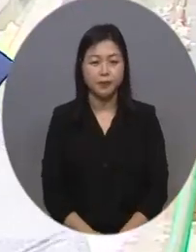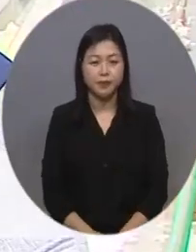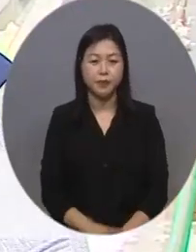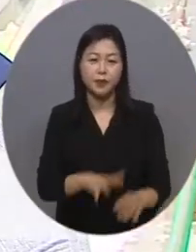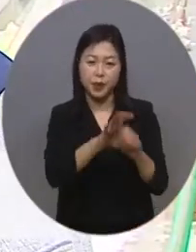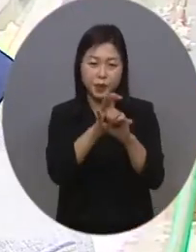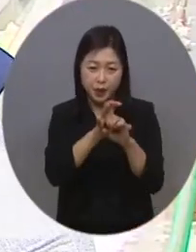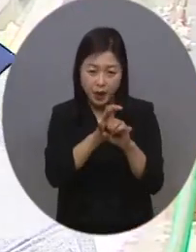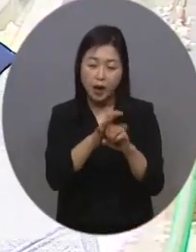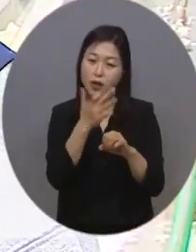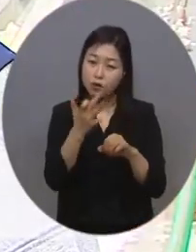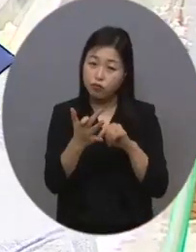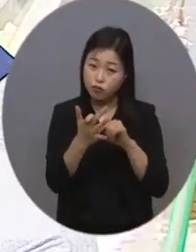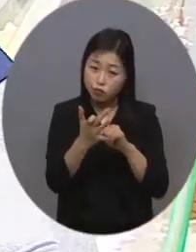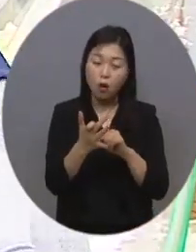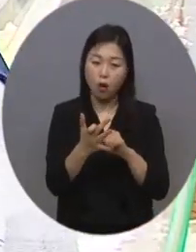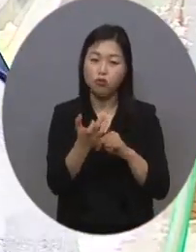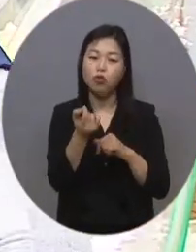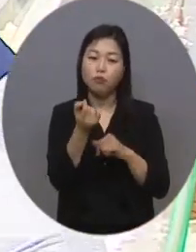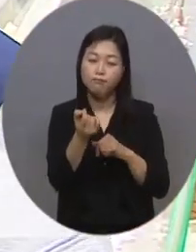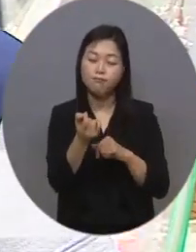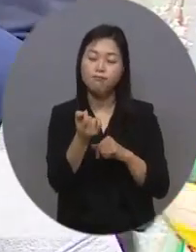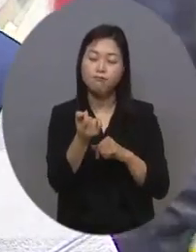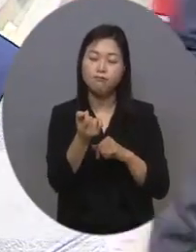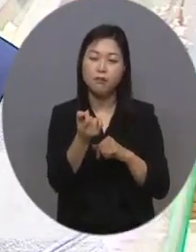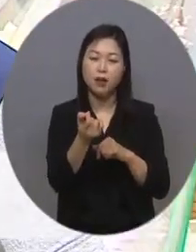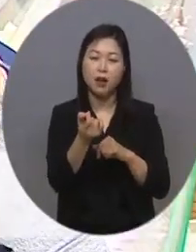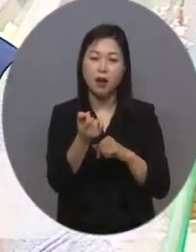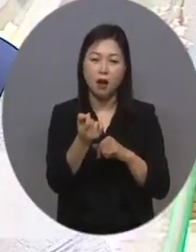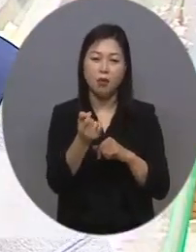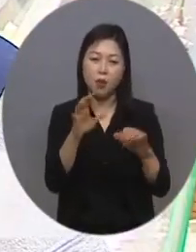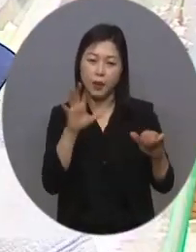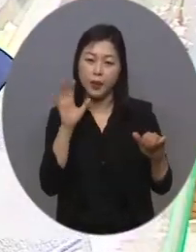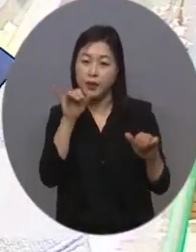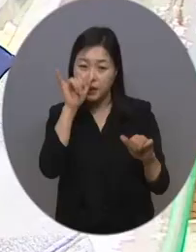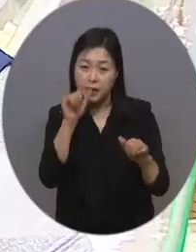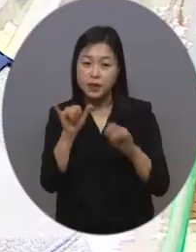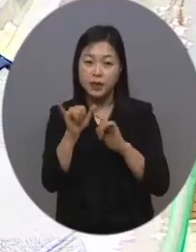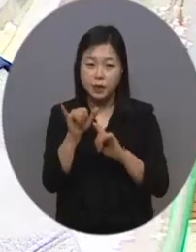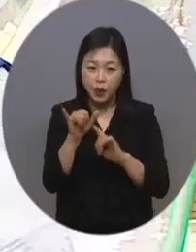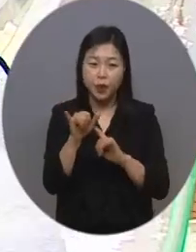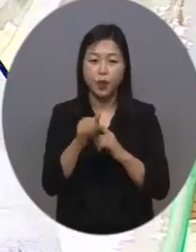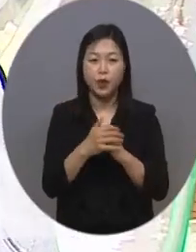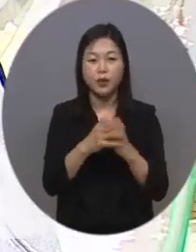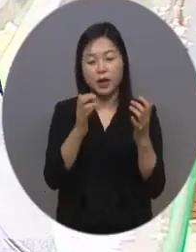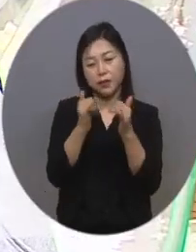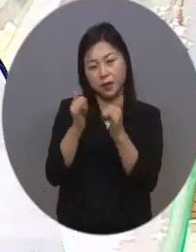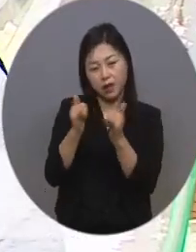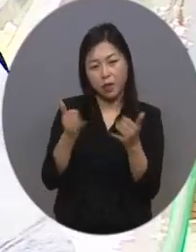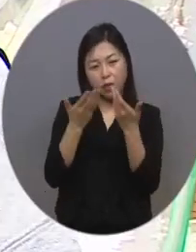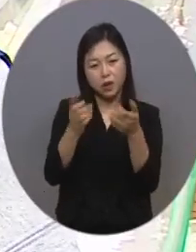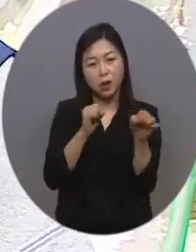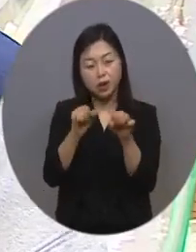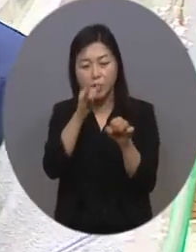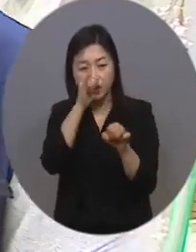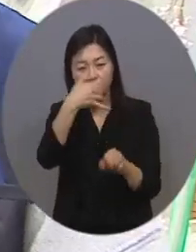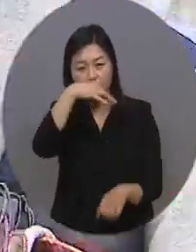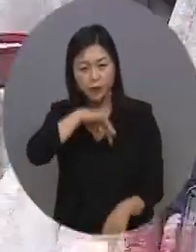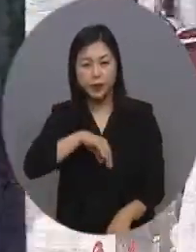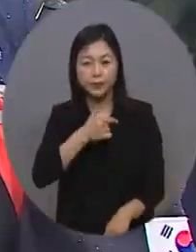어느 정도 풀리고 오랜만에 이렇게 사람들과 함께 봉사를 할 수 있어서 되게 약간 보람차고 기쁜